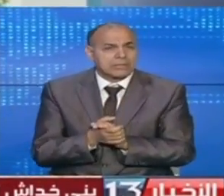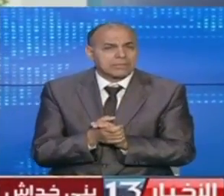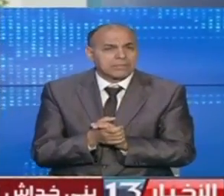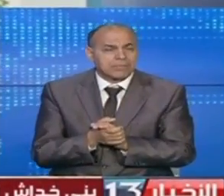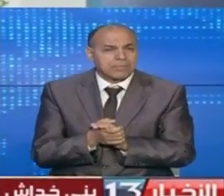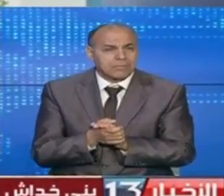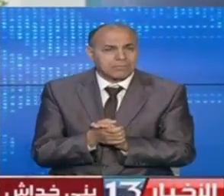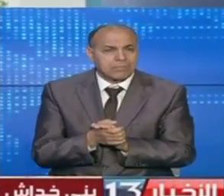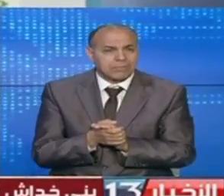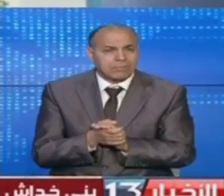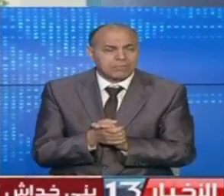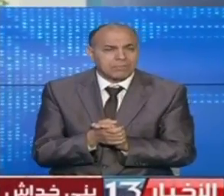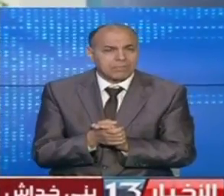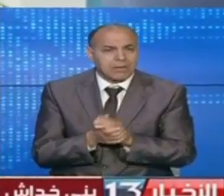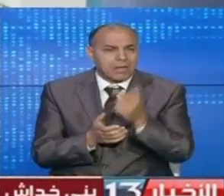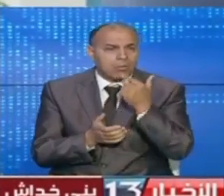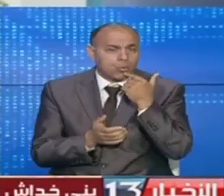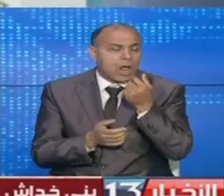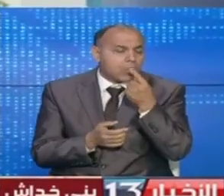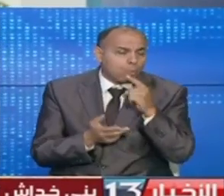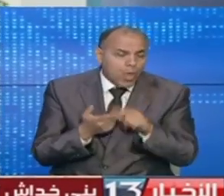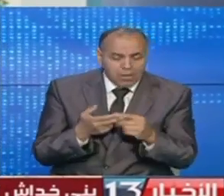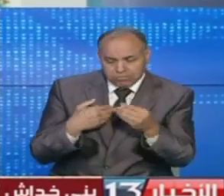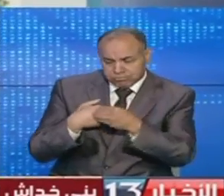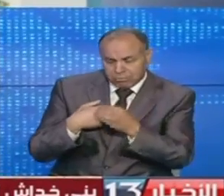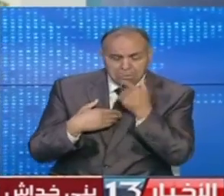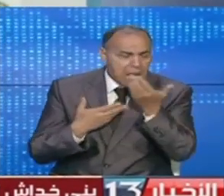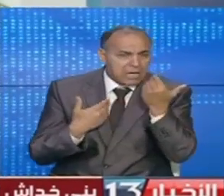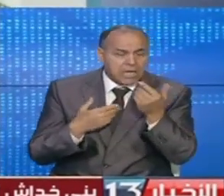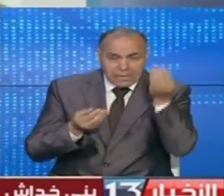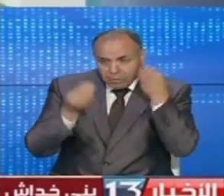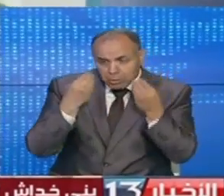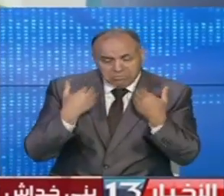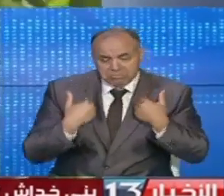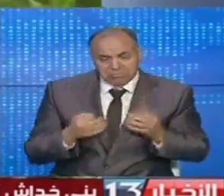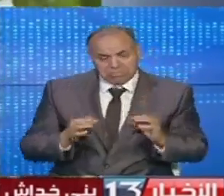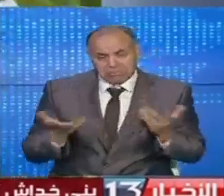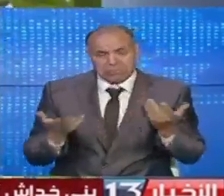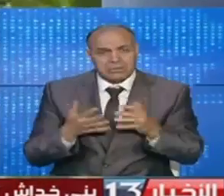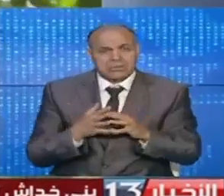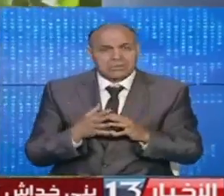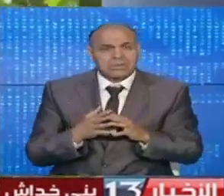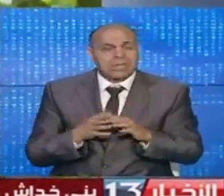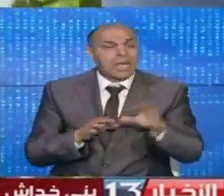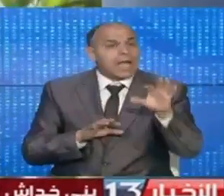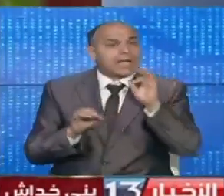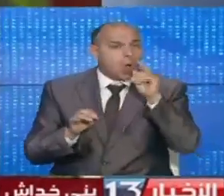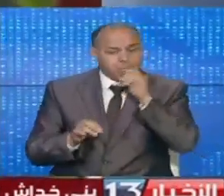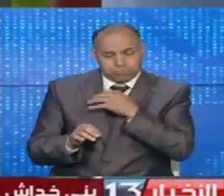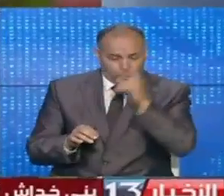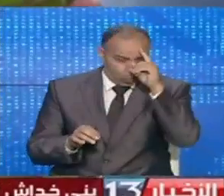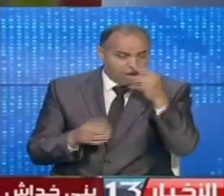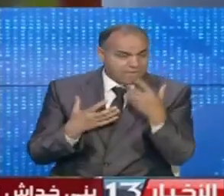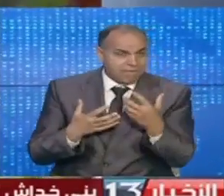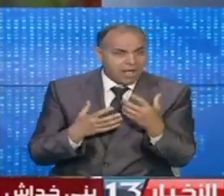ثم باش يقولوا لك على الأدوية، بفهموك يعطوك خبرة يعطوك، ما ثماش. اختيار هذا المستثمر